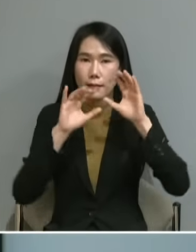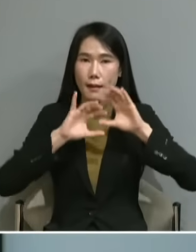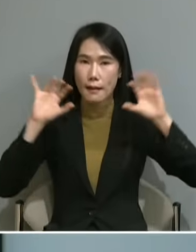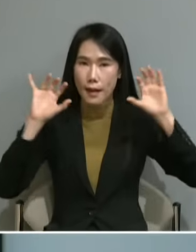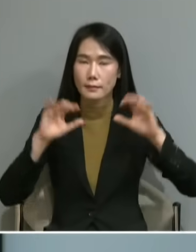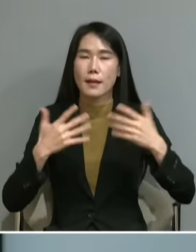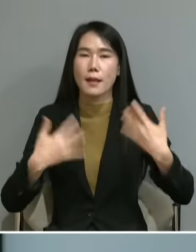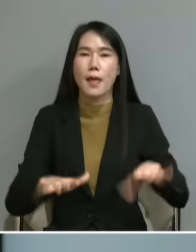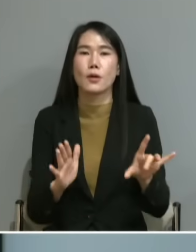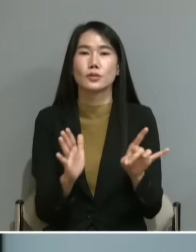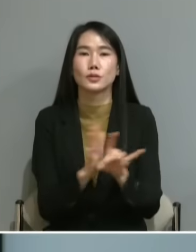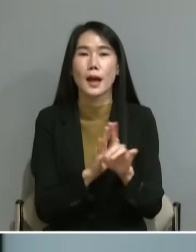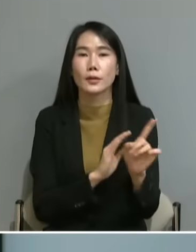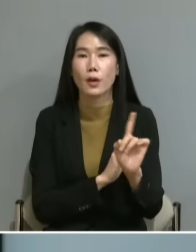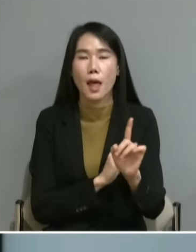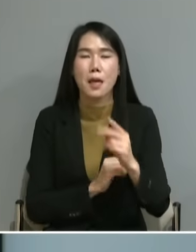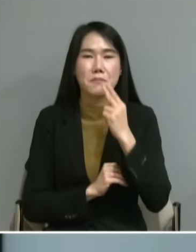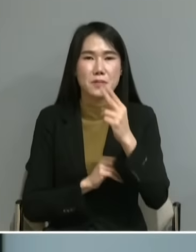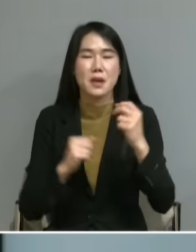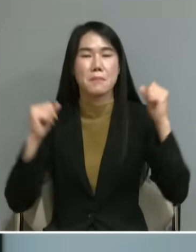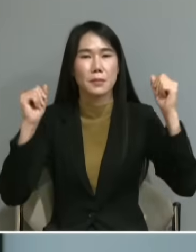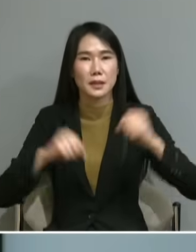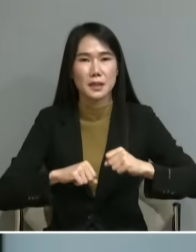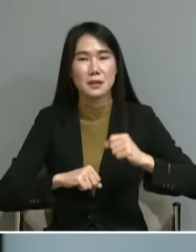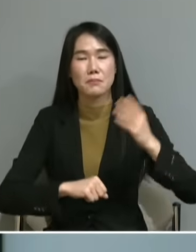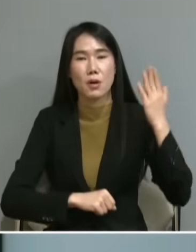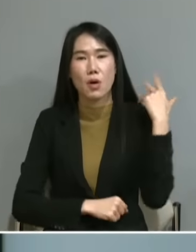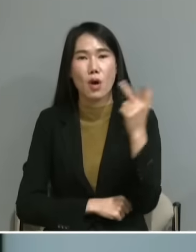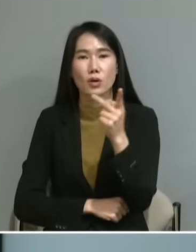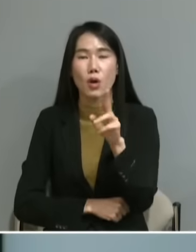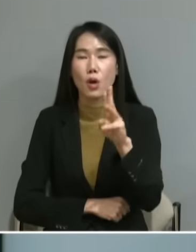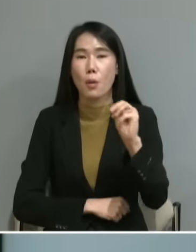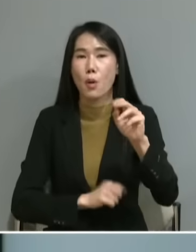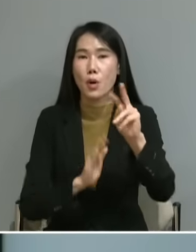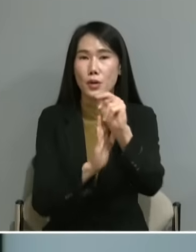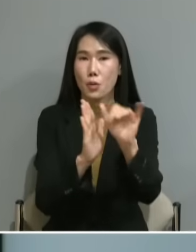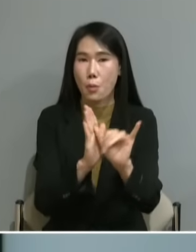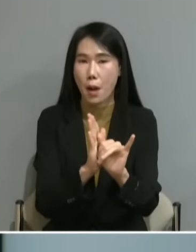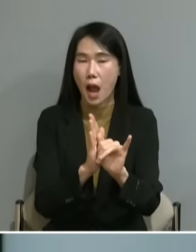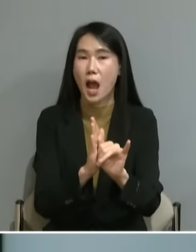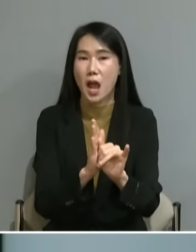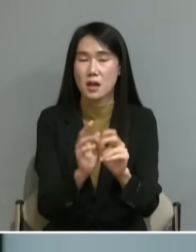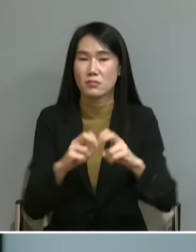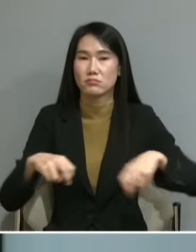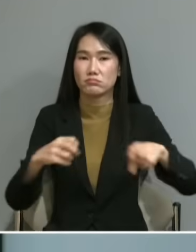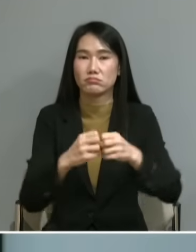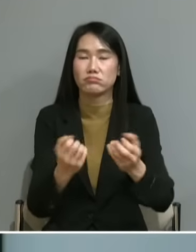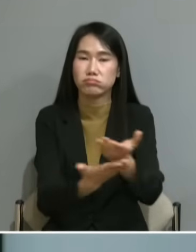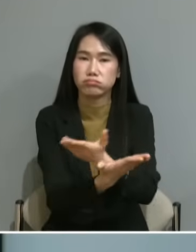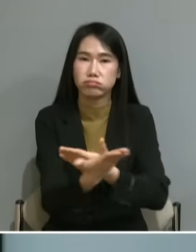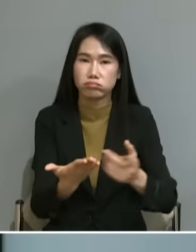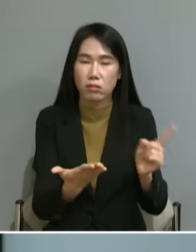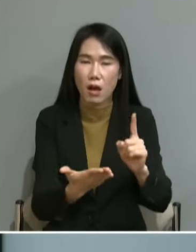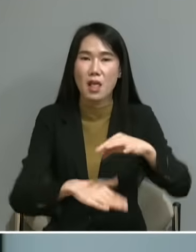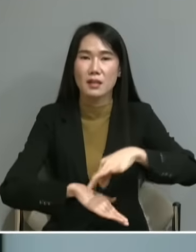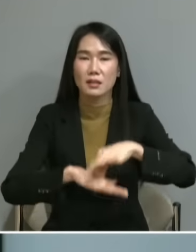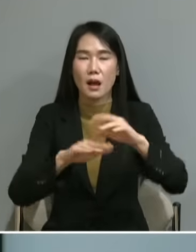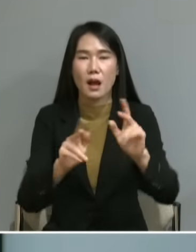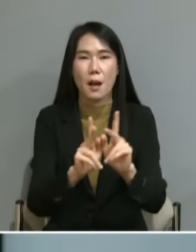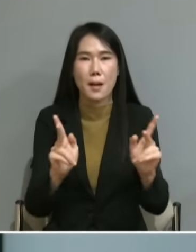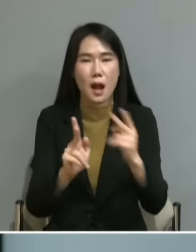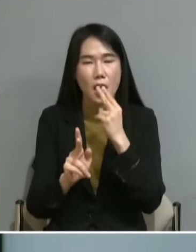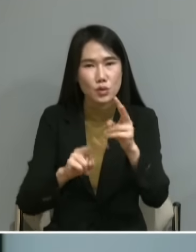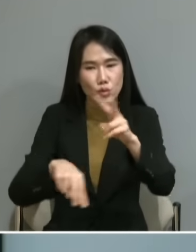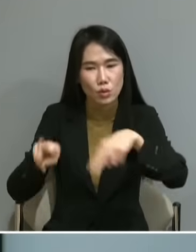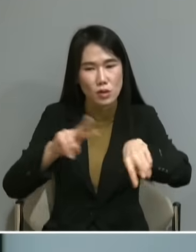ฐและสุดท้ายนะครับได้มีมติในคณะกรรมการนโยบายชุดใหญ่ในการที่จะต้องตั้งคณะกรรมการติด